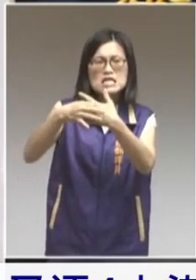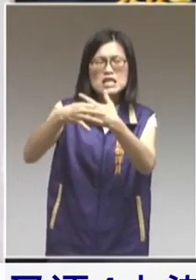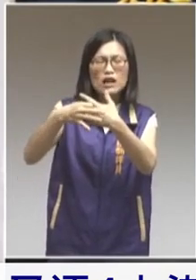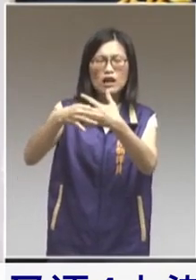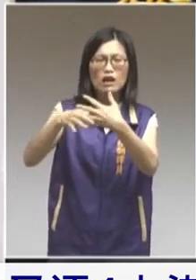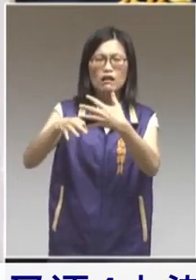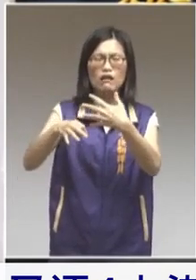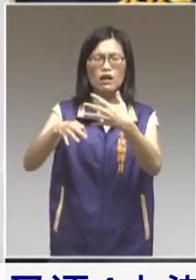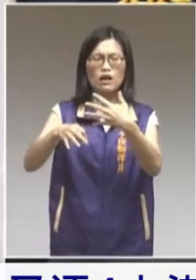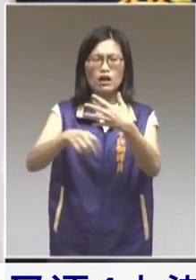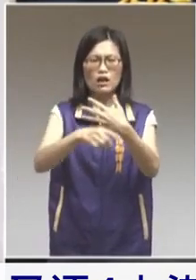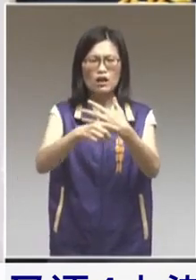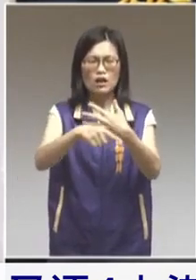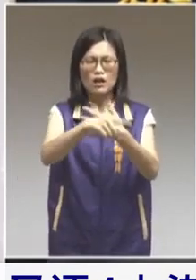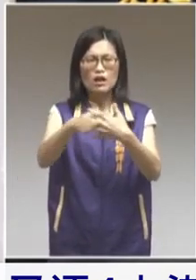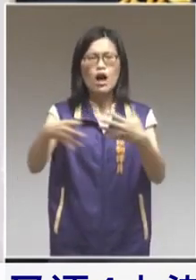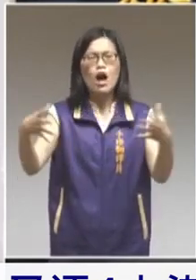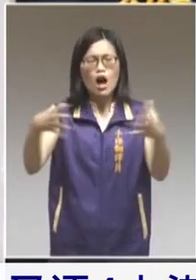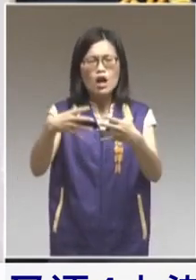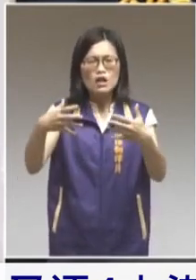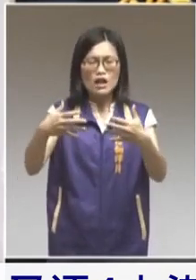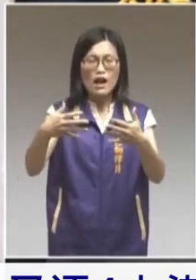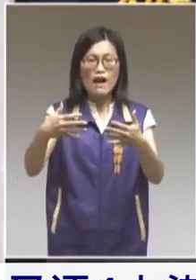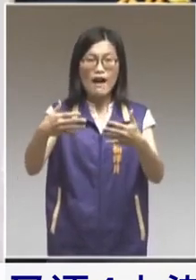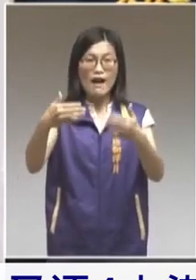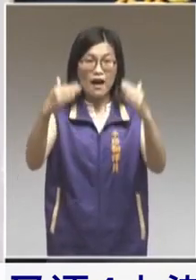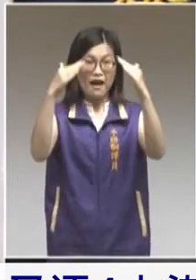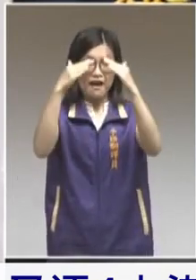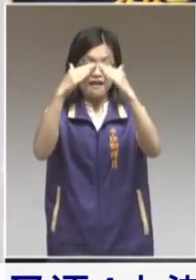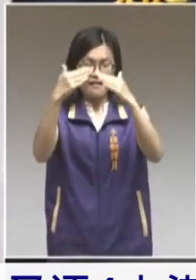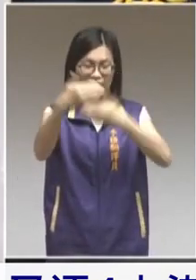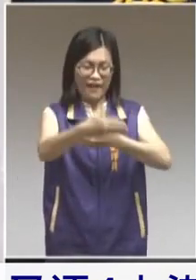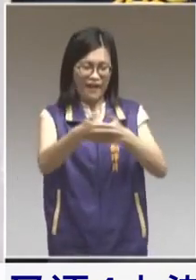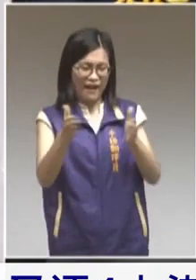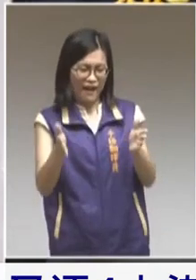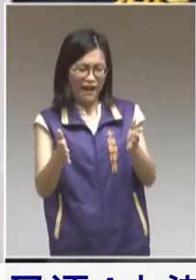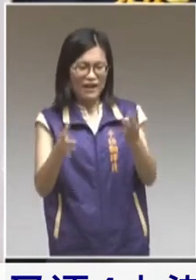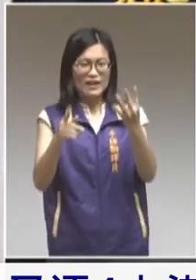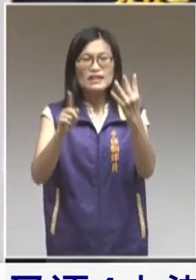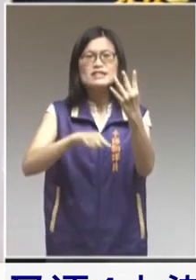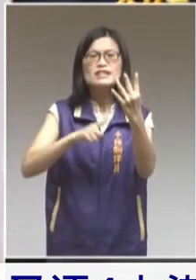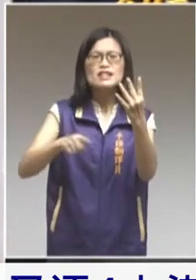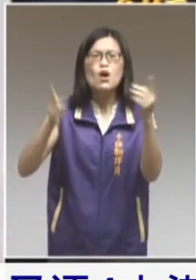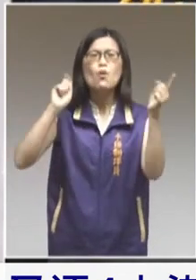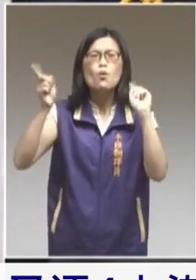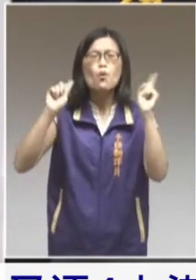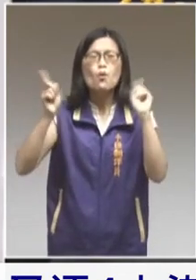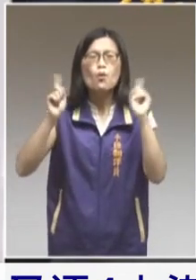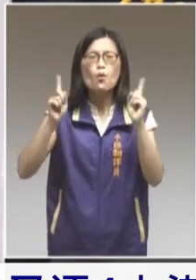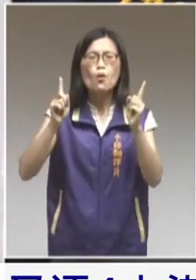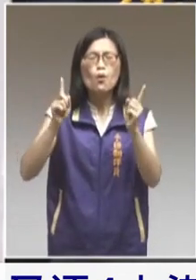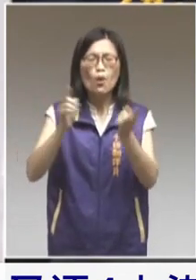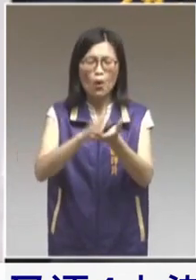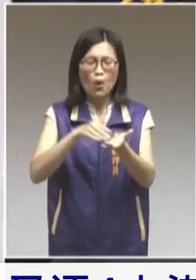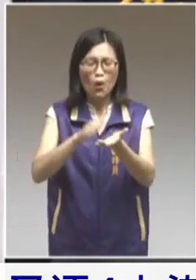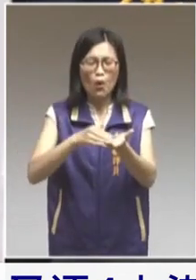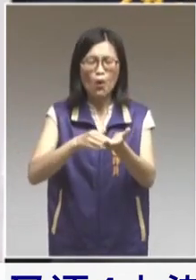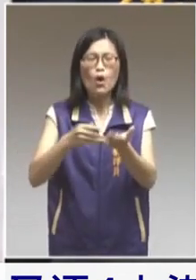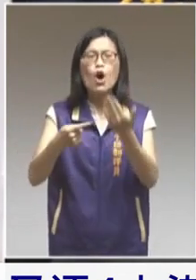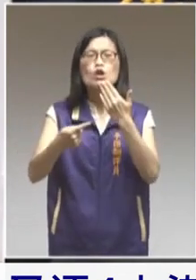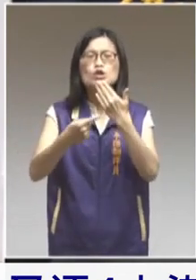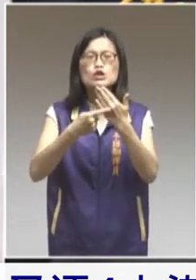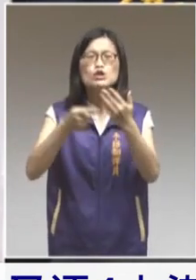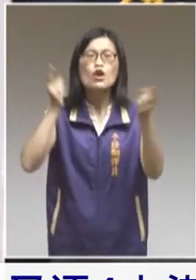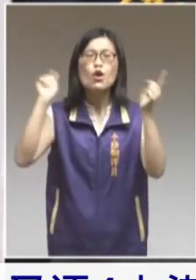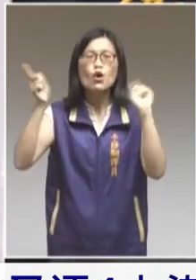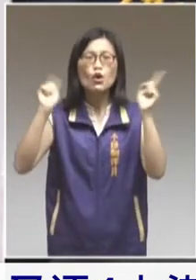一样同样这一户里面的一个房间里面，那四个人是在玩手游哈、哦，玩手游，